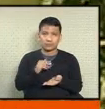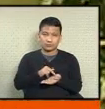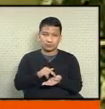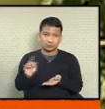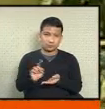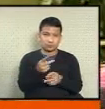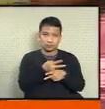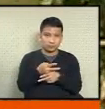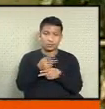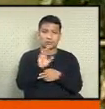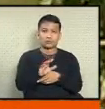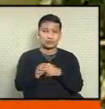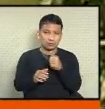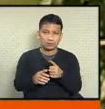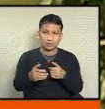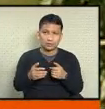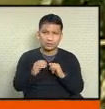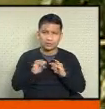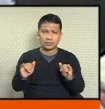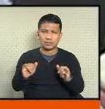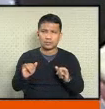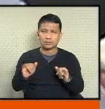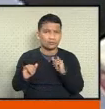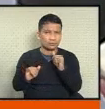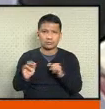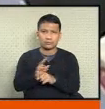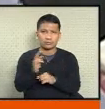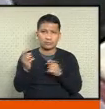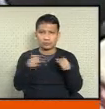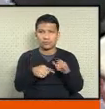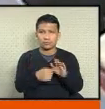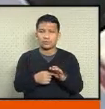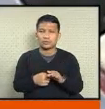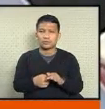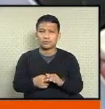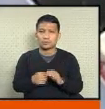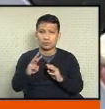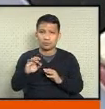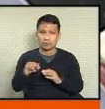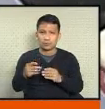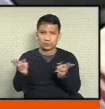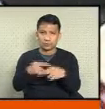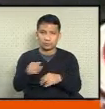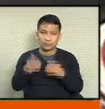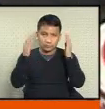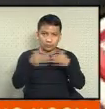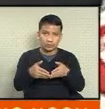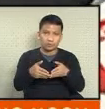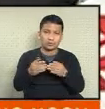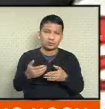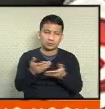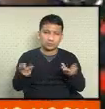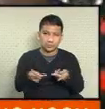of these patients are not they do not usually go to the usual wards and stuff. So they are just concentrated on these